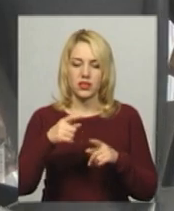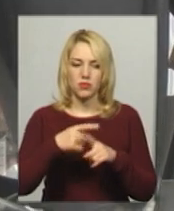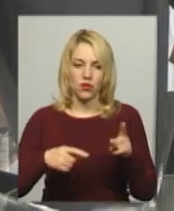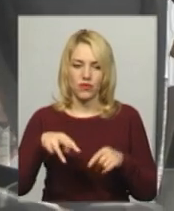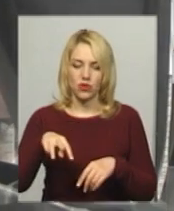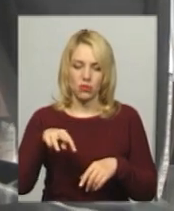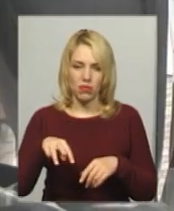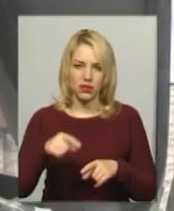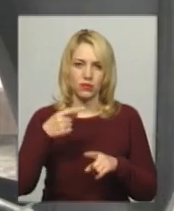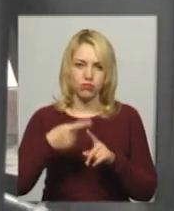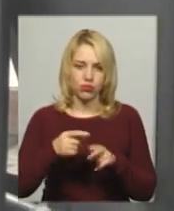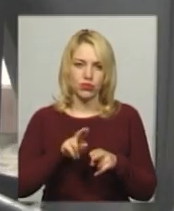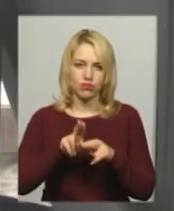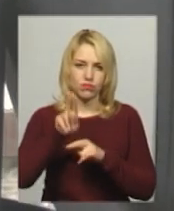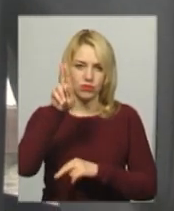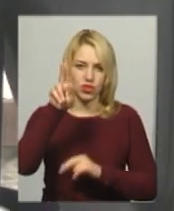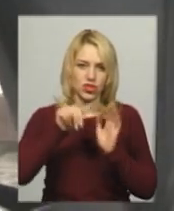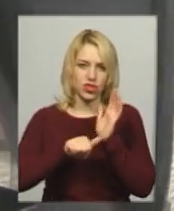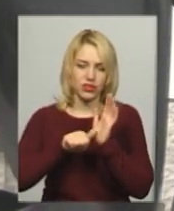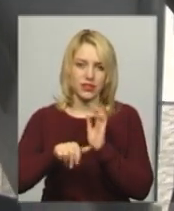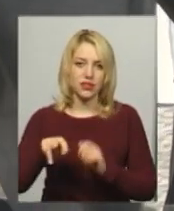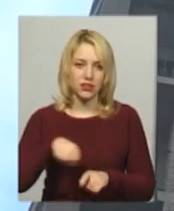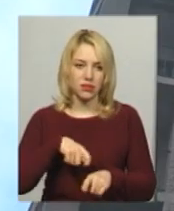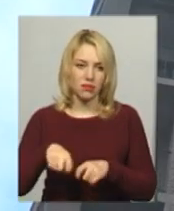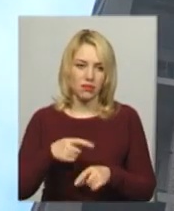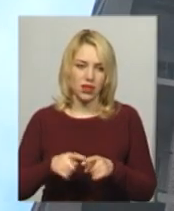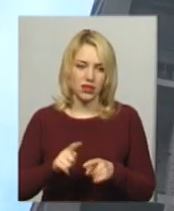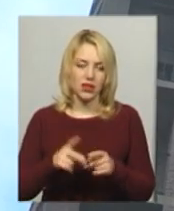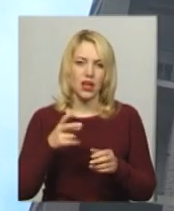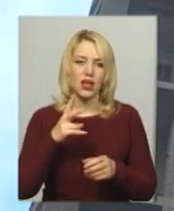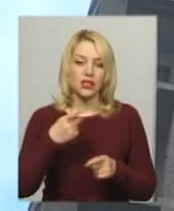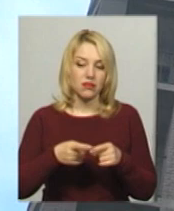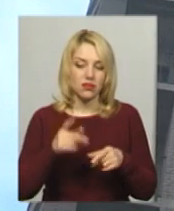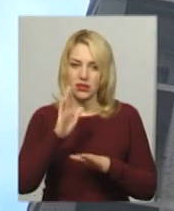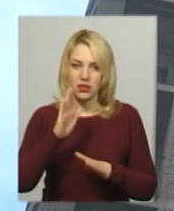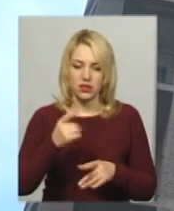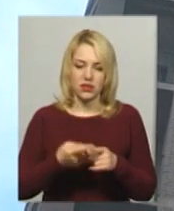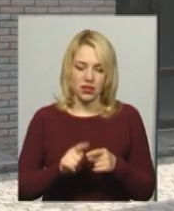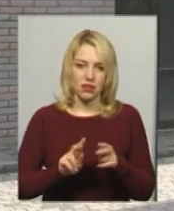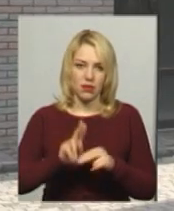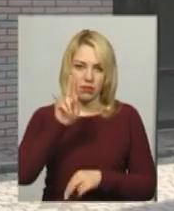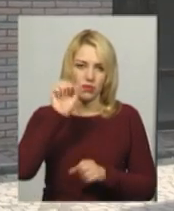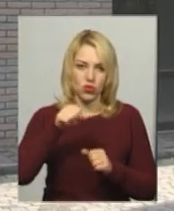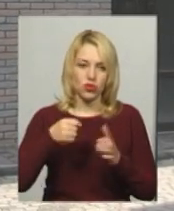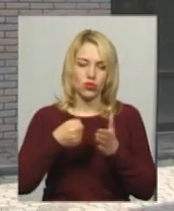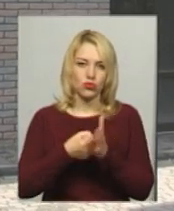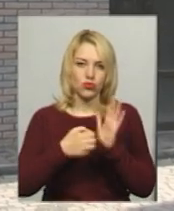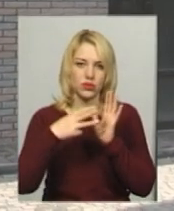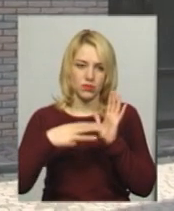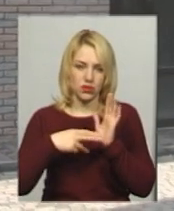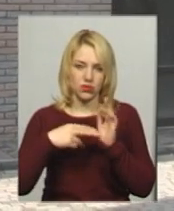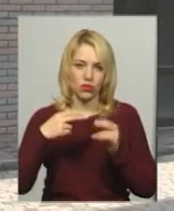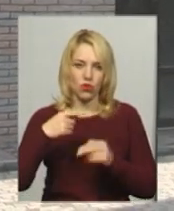За словами Олексія Добровольського, з її допомогою рятувальники дістаються 18-го поверху. При зведенні багатоповерхівок будівельники повинні